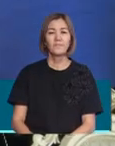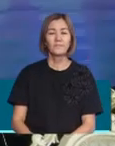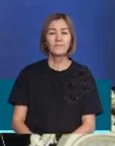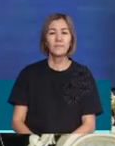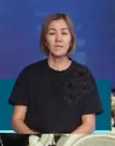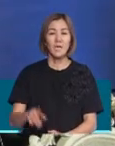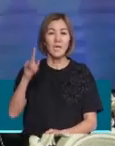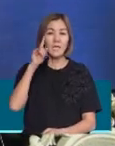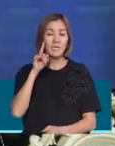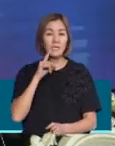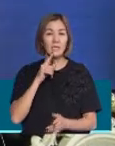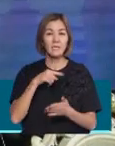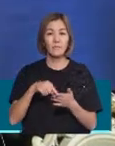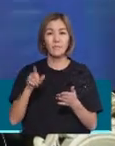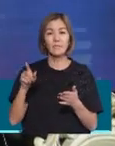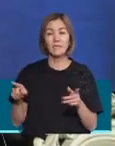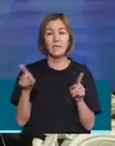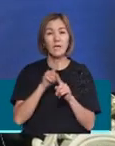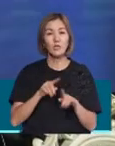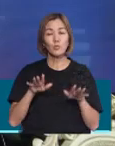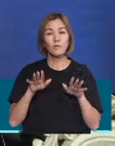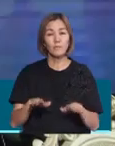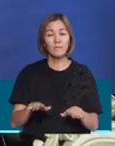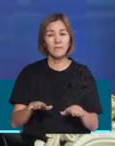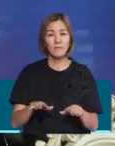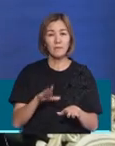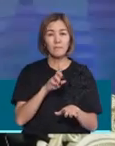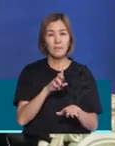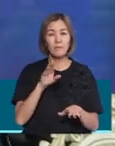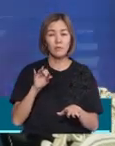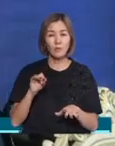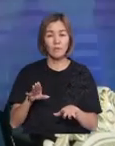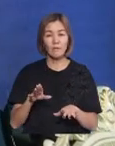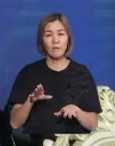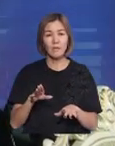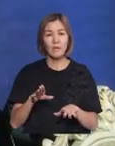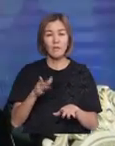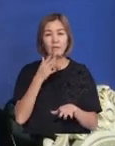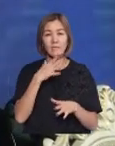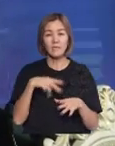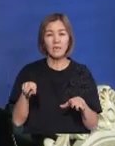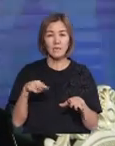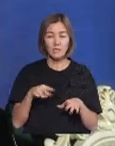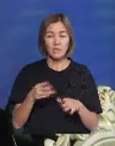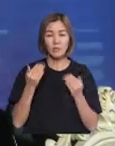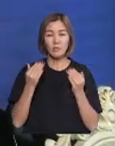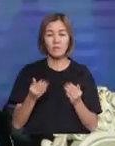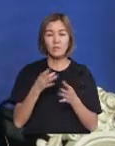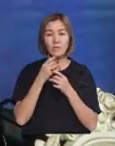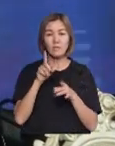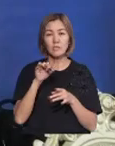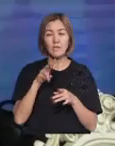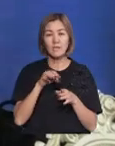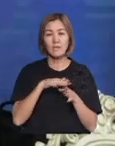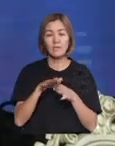Среди казахских писателей особое место занимает Бердыбек Сокпакбаев, чье имя стало символом национальной литературы. Сегодня, отмечая его столетний